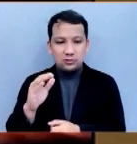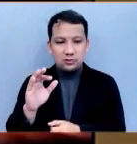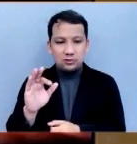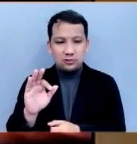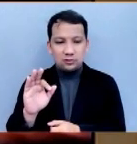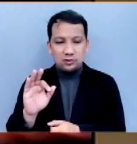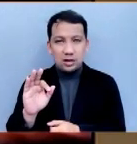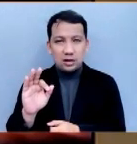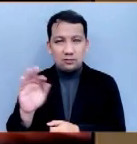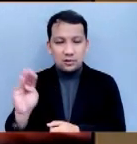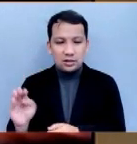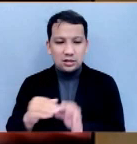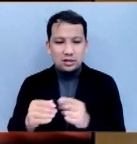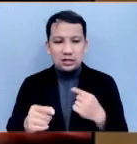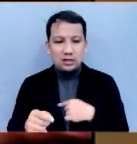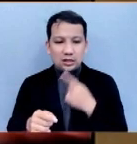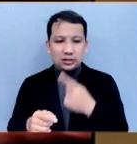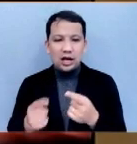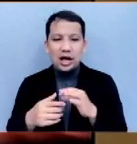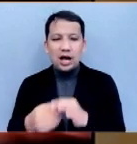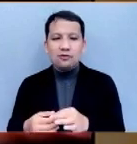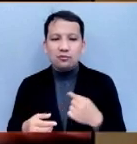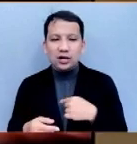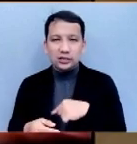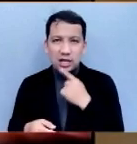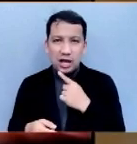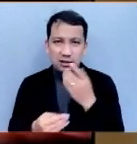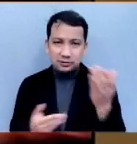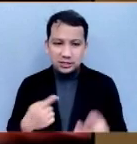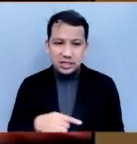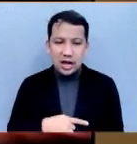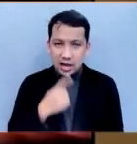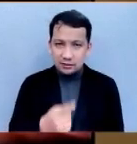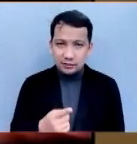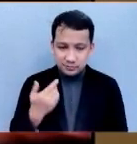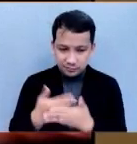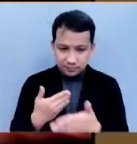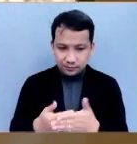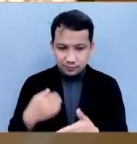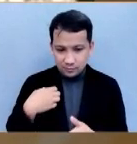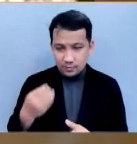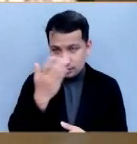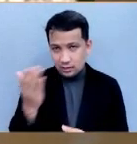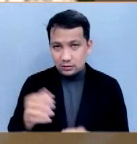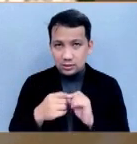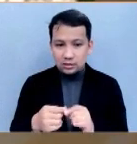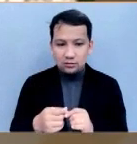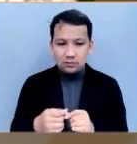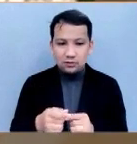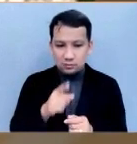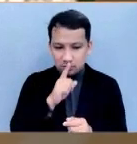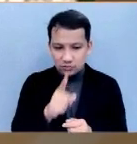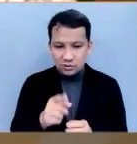Agad itong inireport ng mga kaanak sa pulis. Tiyempo naman, may isang residenteng lumapit sa mga pulis at sinabing umamin sa